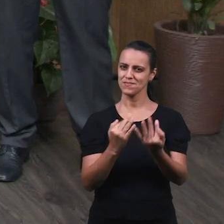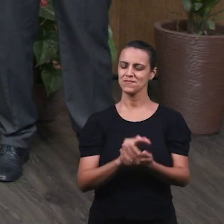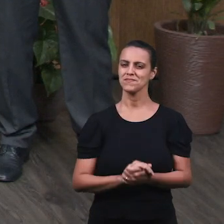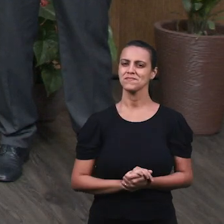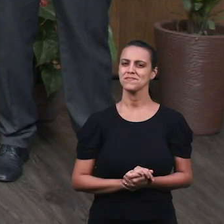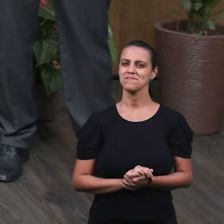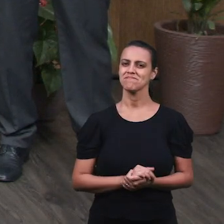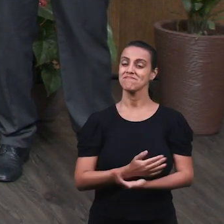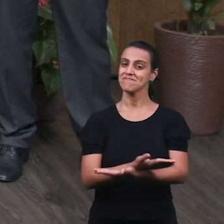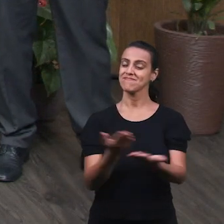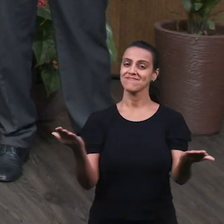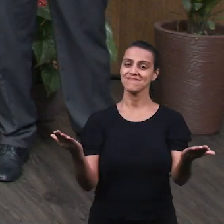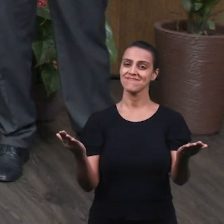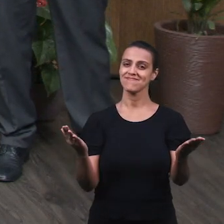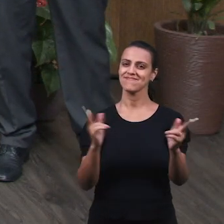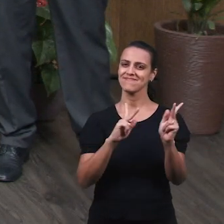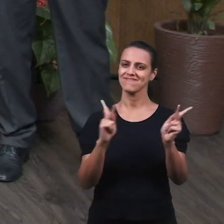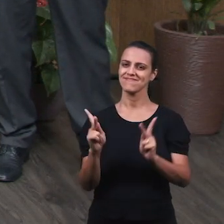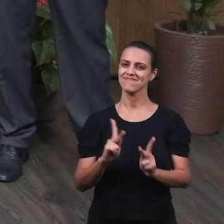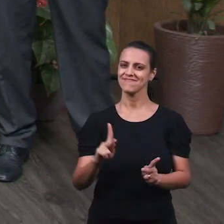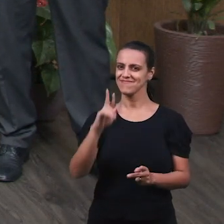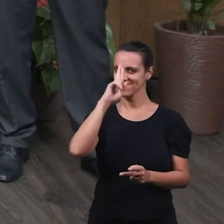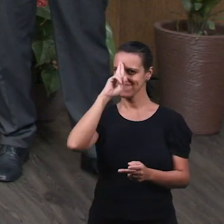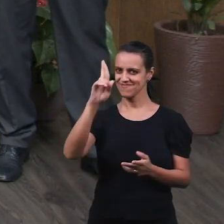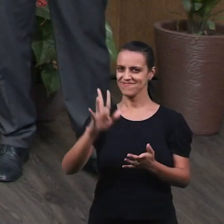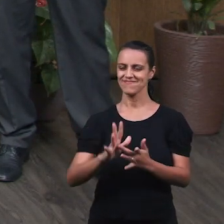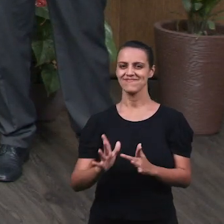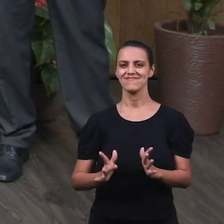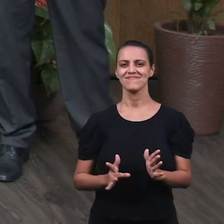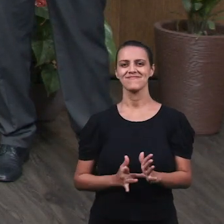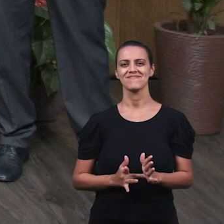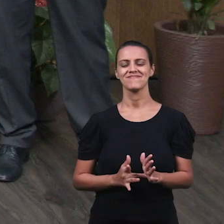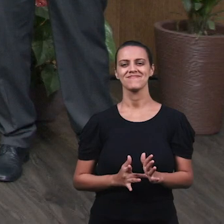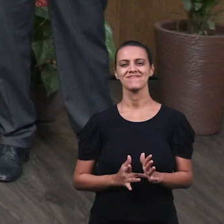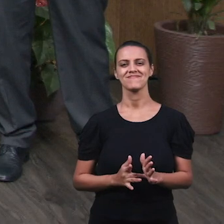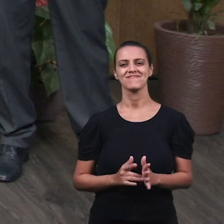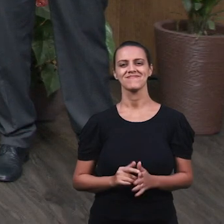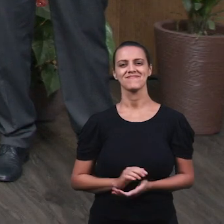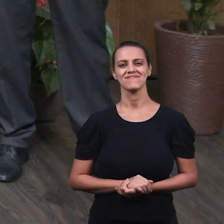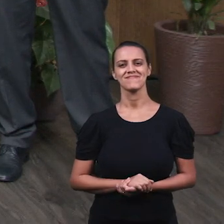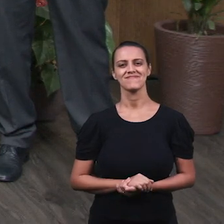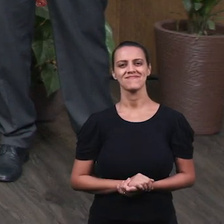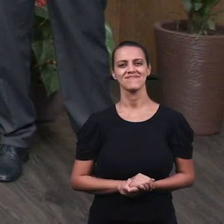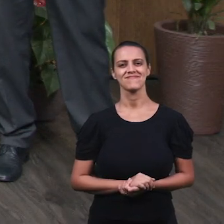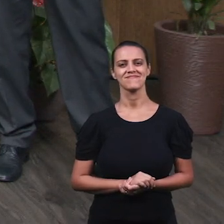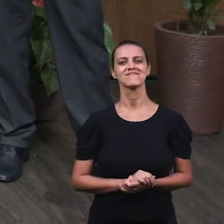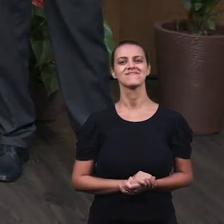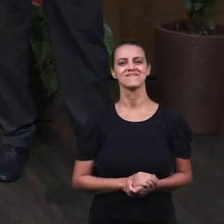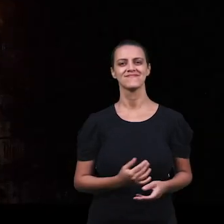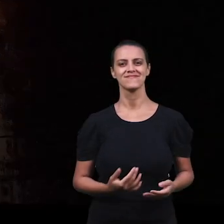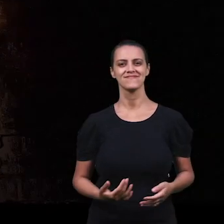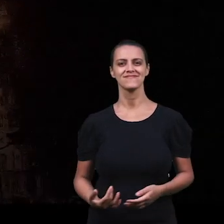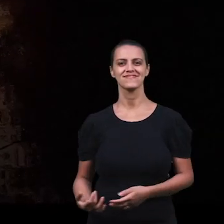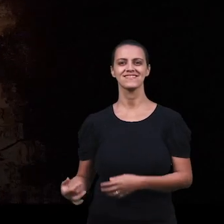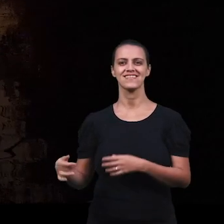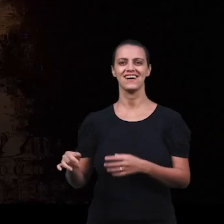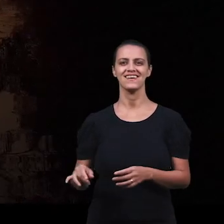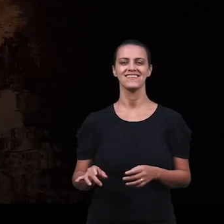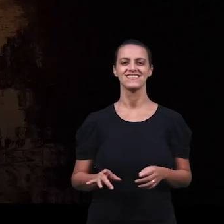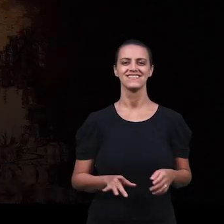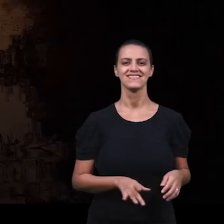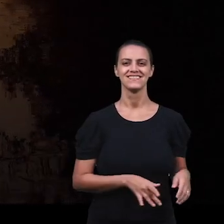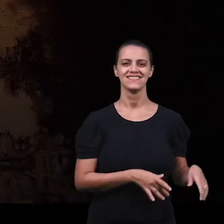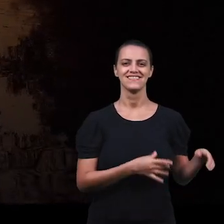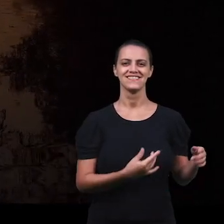maison. À tous, la paix du Seigneur Jésus, la paix du Seigneur.